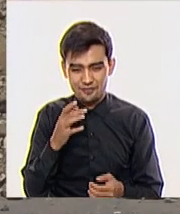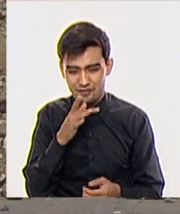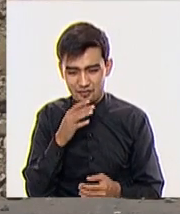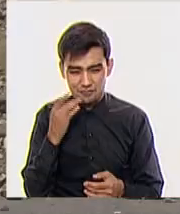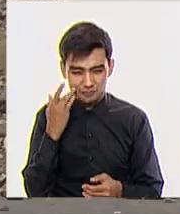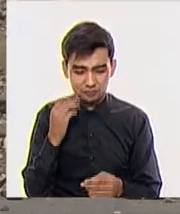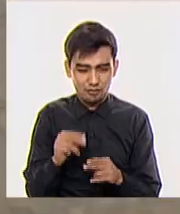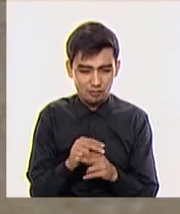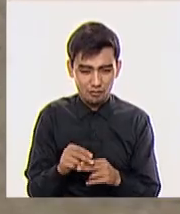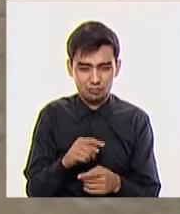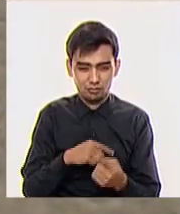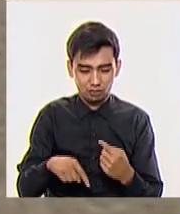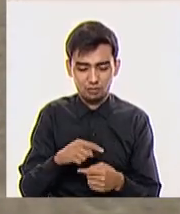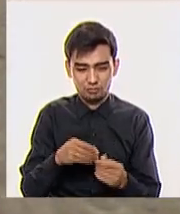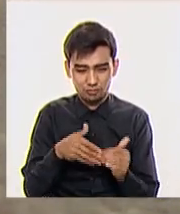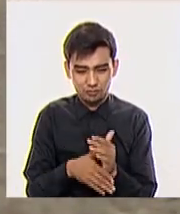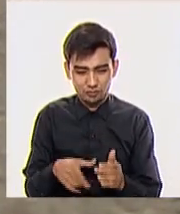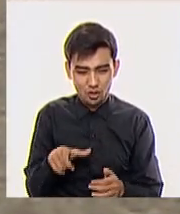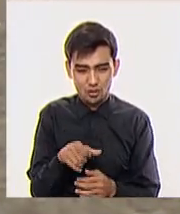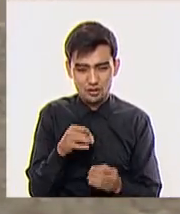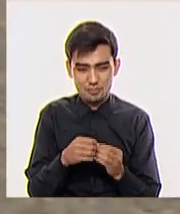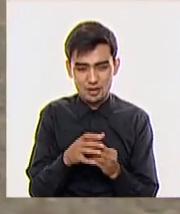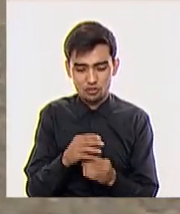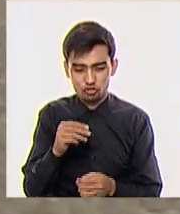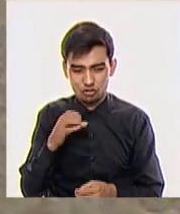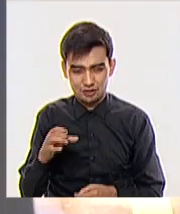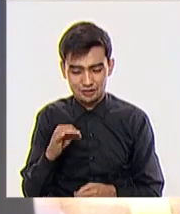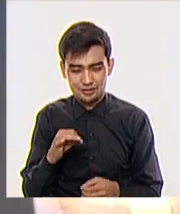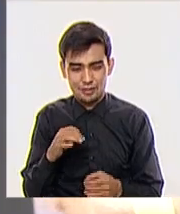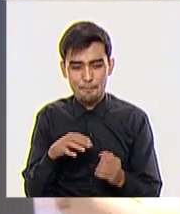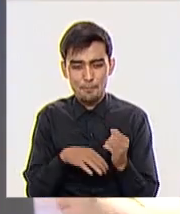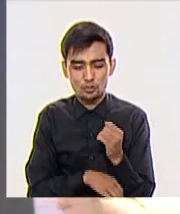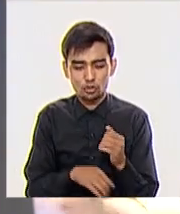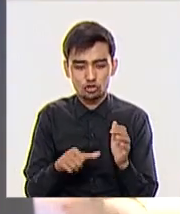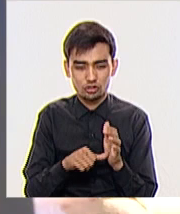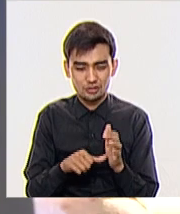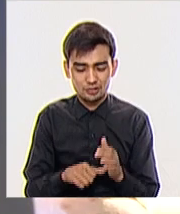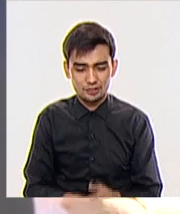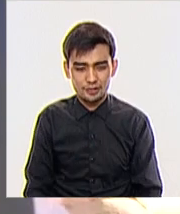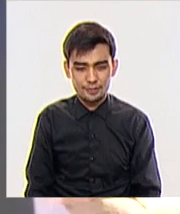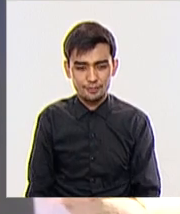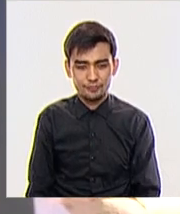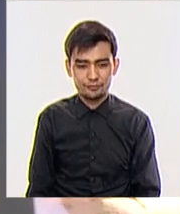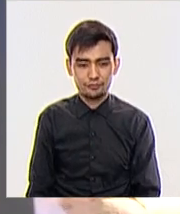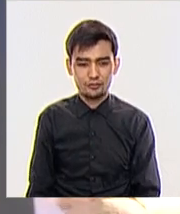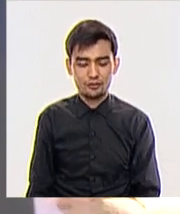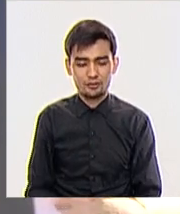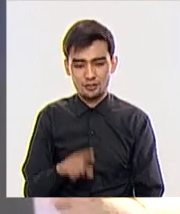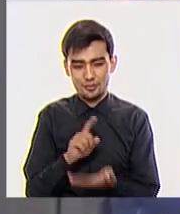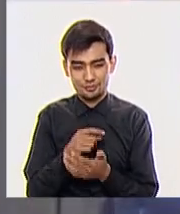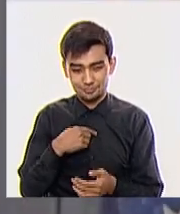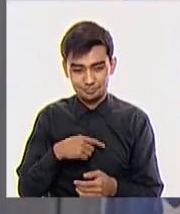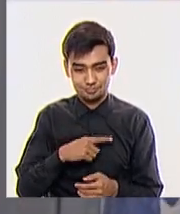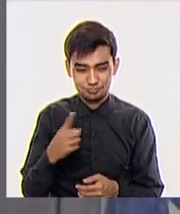они вынуждены делать крюк, затрачивая на дорогу 15 часов вместо 6. Обязательно после каждого рейса хоть одно колесо